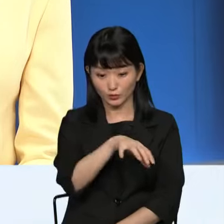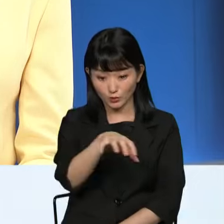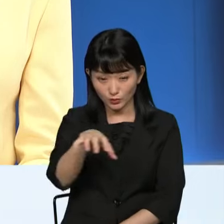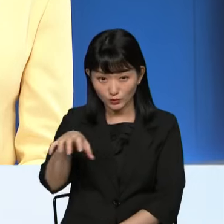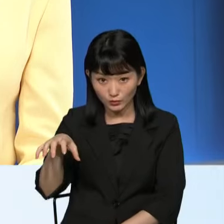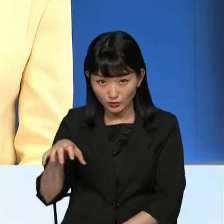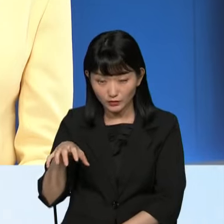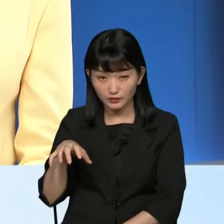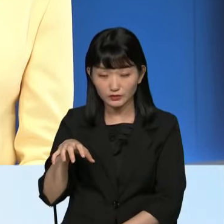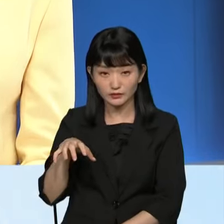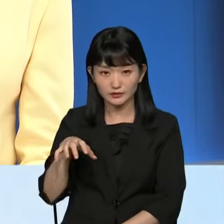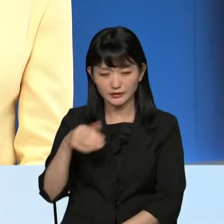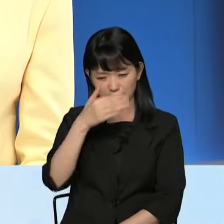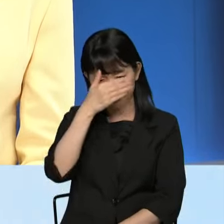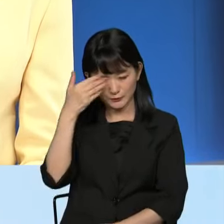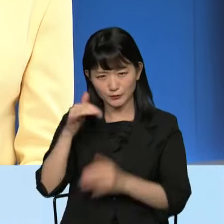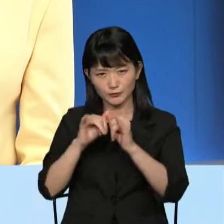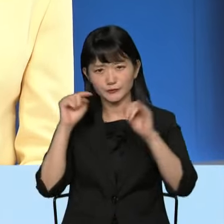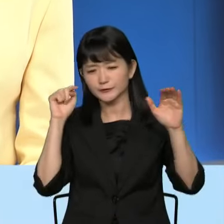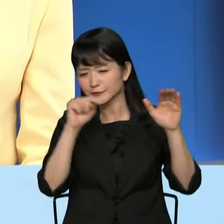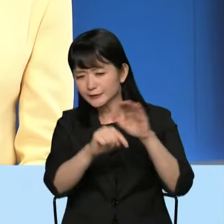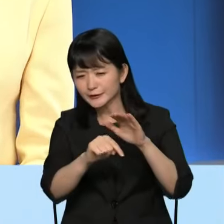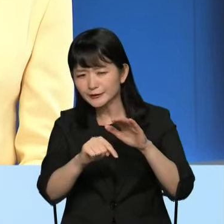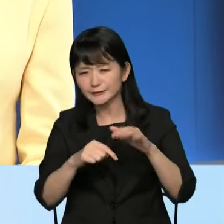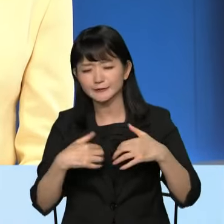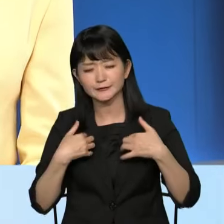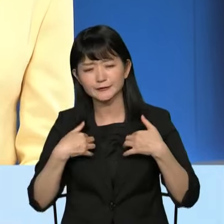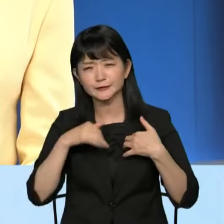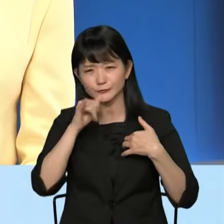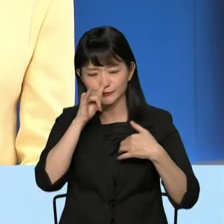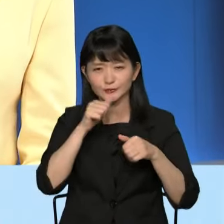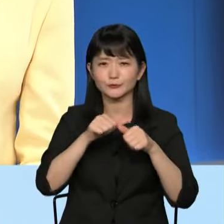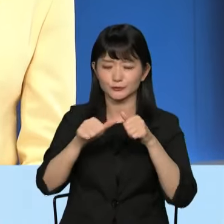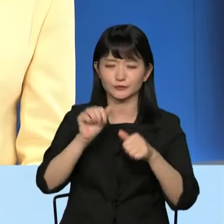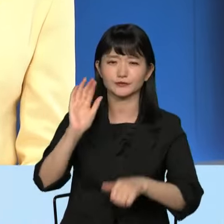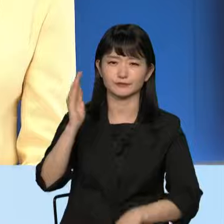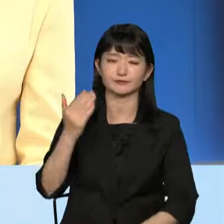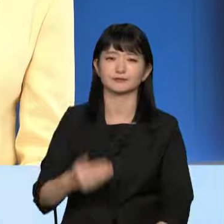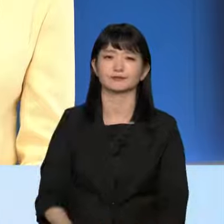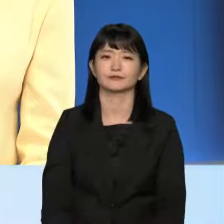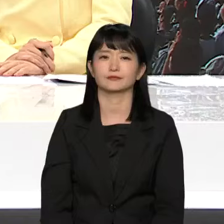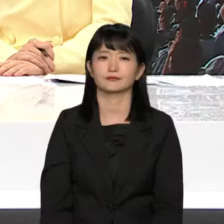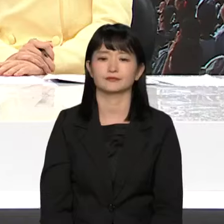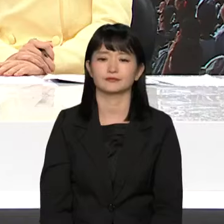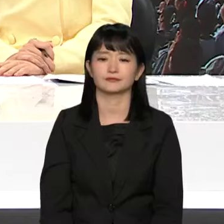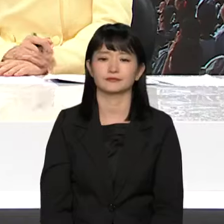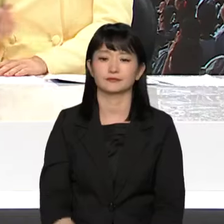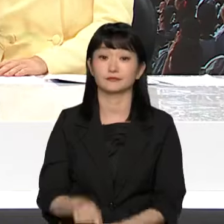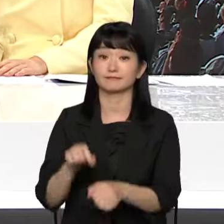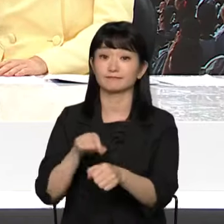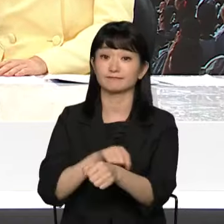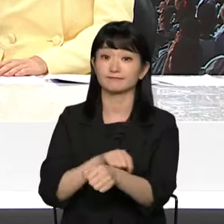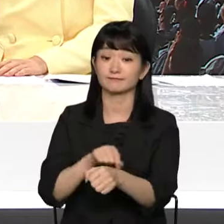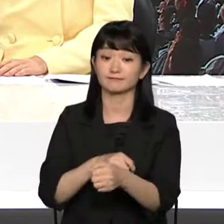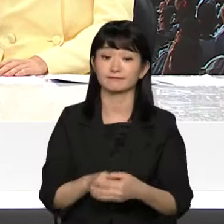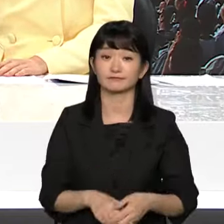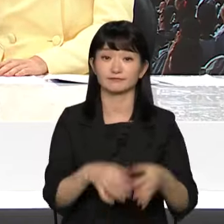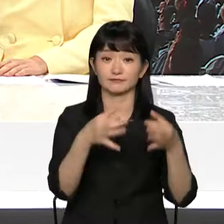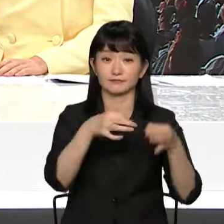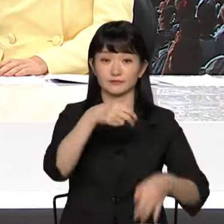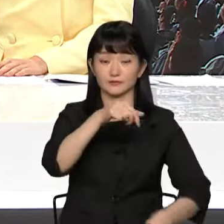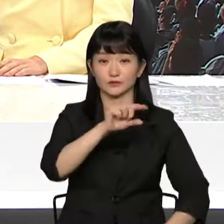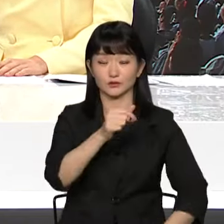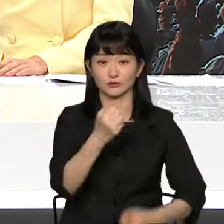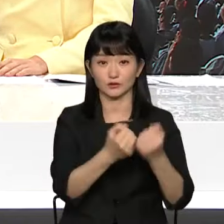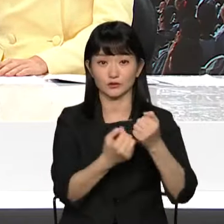어린 분들이 즐길 수 있는 그런 소문을 타게 된 거라고 이렇게 보여지네요. 네. 그리고 특히 우리 김선우 해설위원이